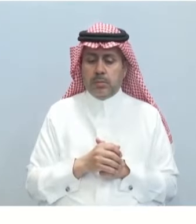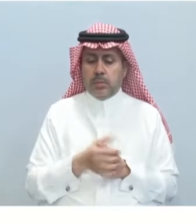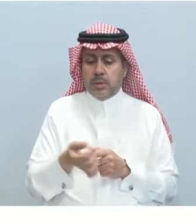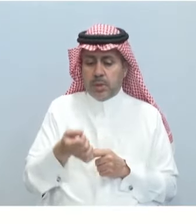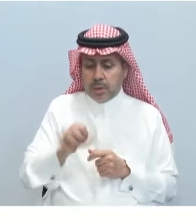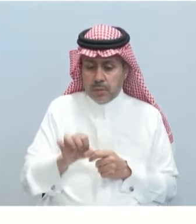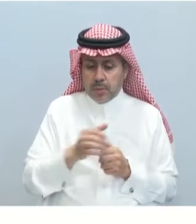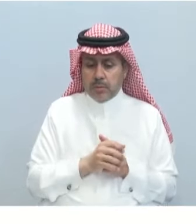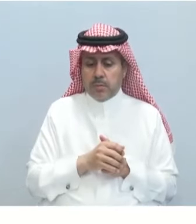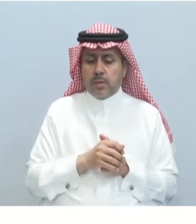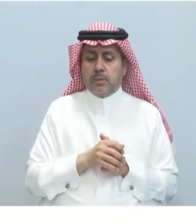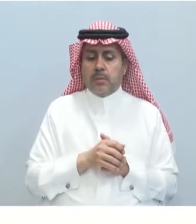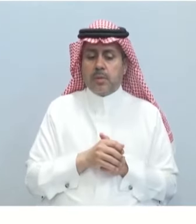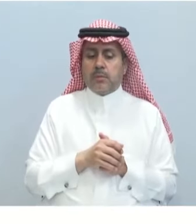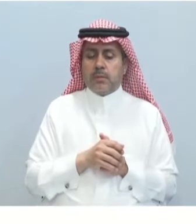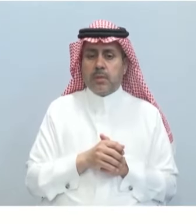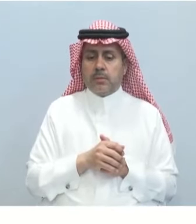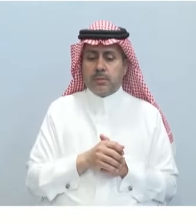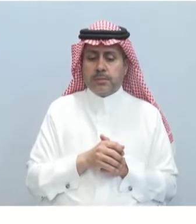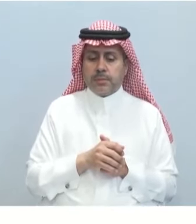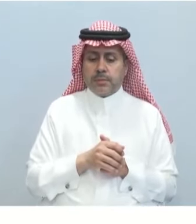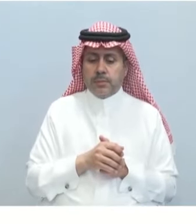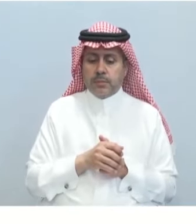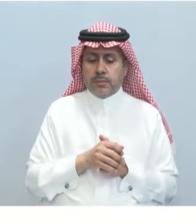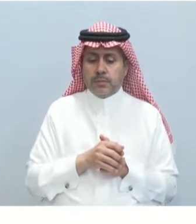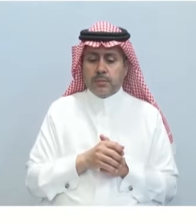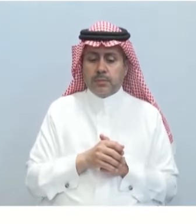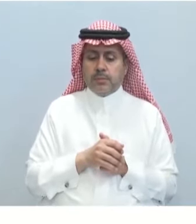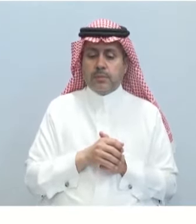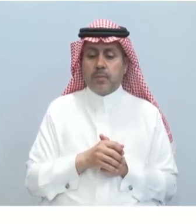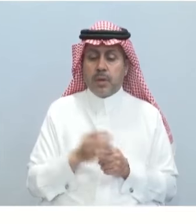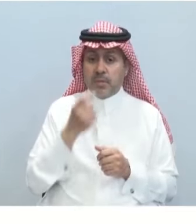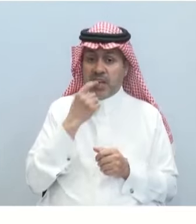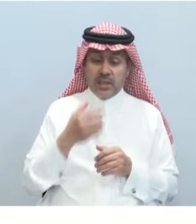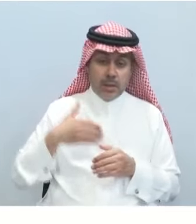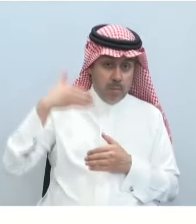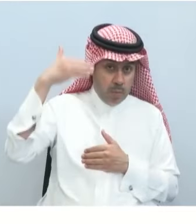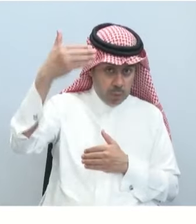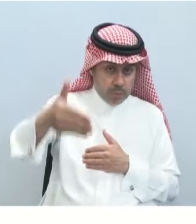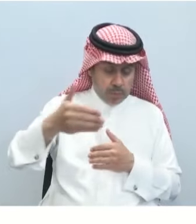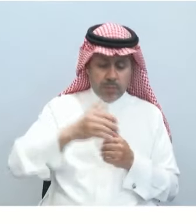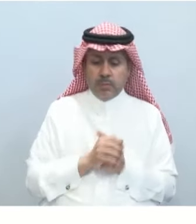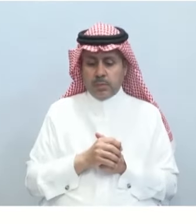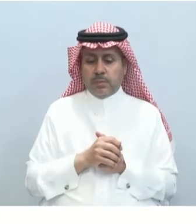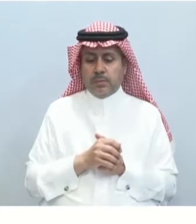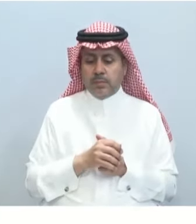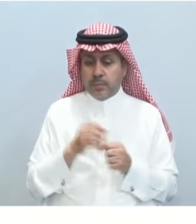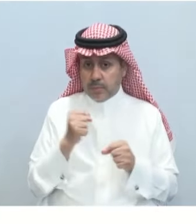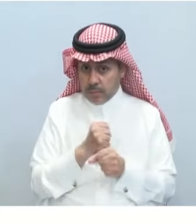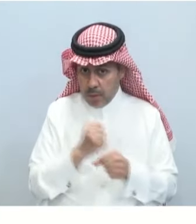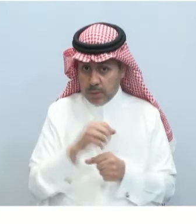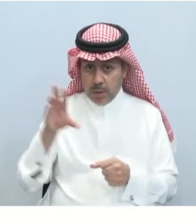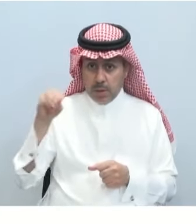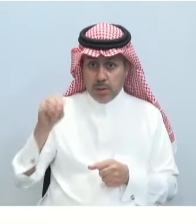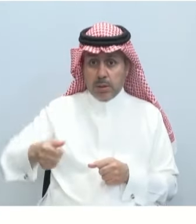التكييف ايضا من الاذيه اثناء فصل الصيف وبعد مضي مده زمنيه قامت